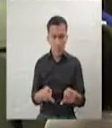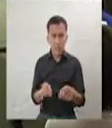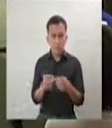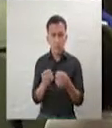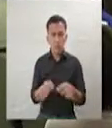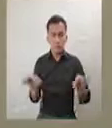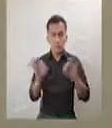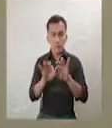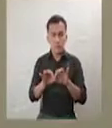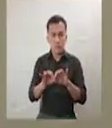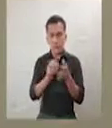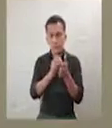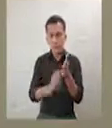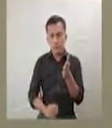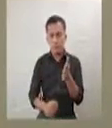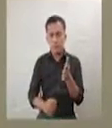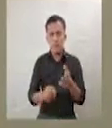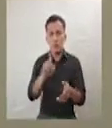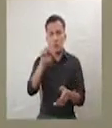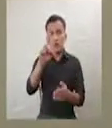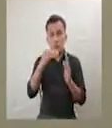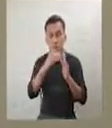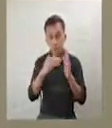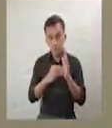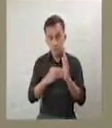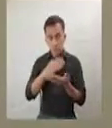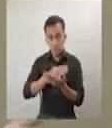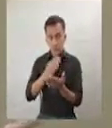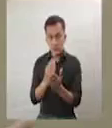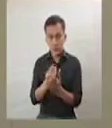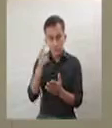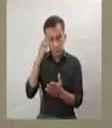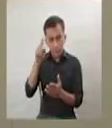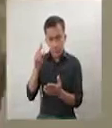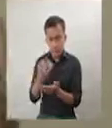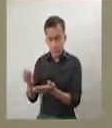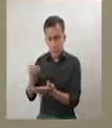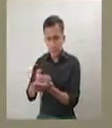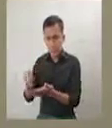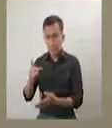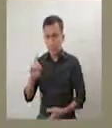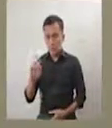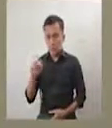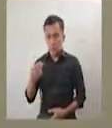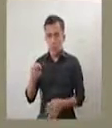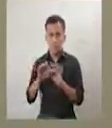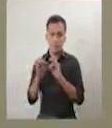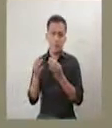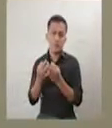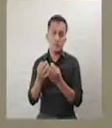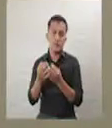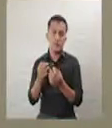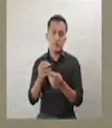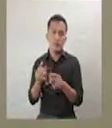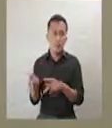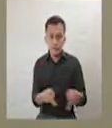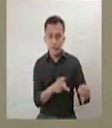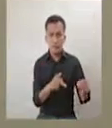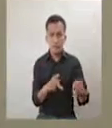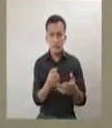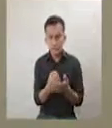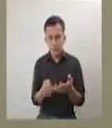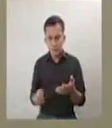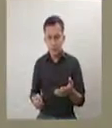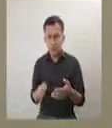para sa pag-procure ng DOH ng family planning supplies. Ito pong lahat ay patuloy na kinikilusan ng mga RH advocates,